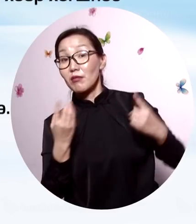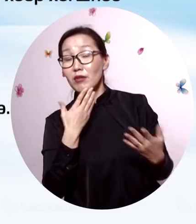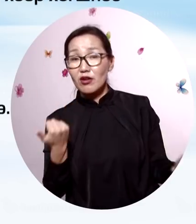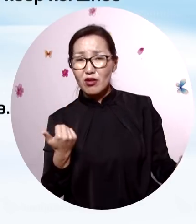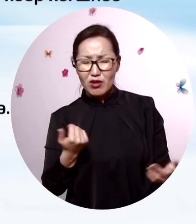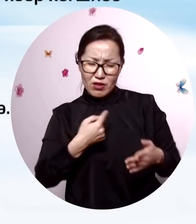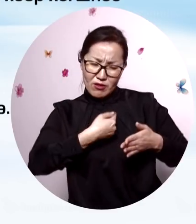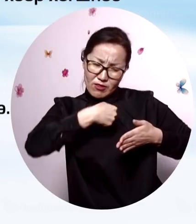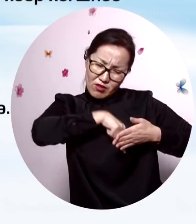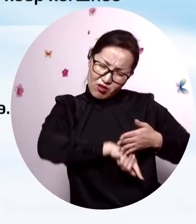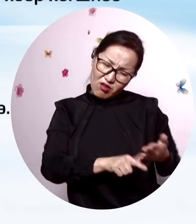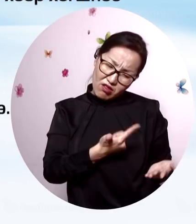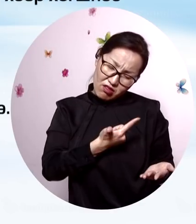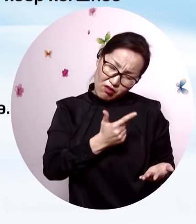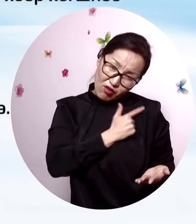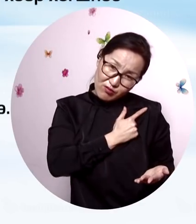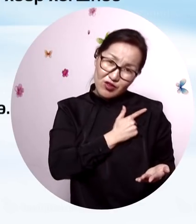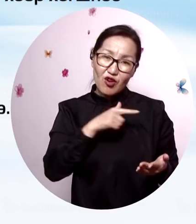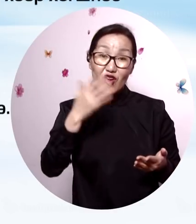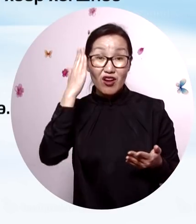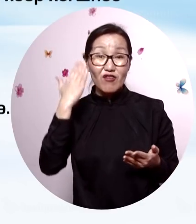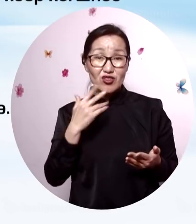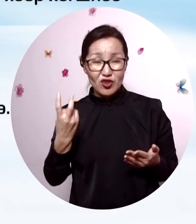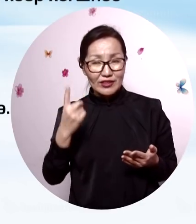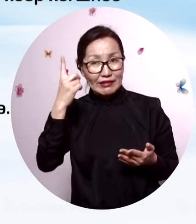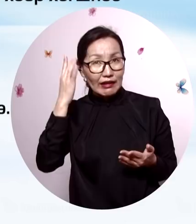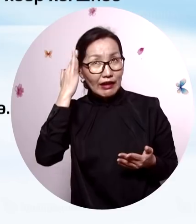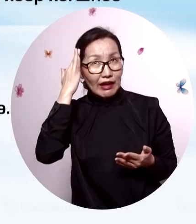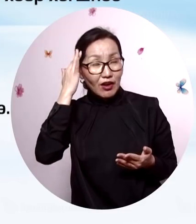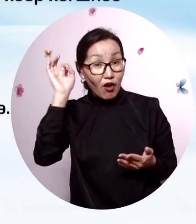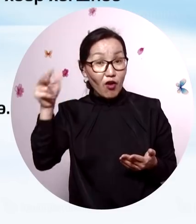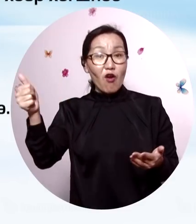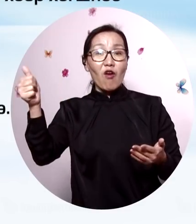Голоо хүртэл гомдсон хоёр хөгшин хүүгээ эрүүлэх нэгэн арга сэтснэ.